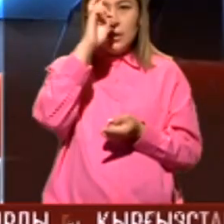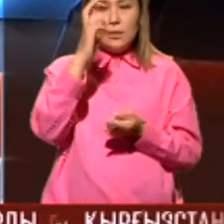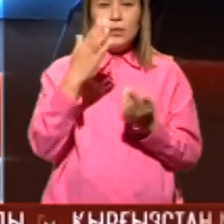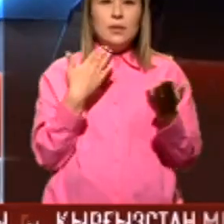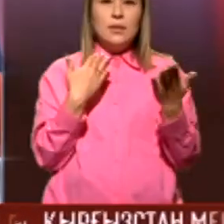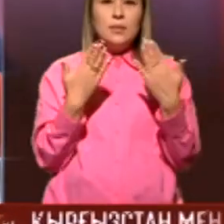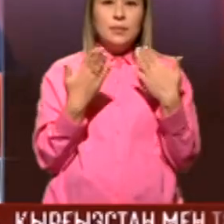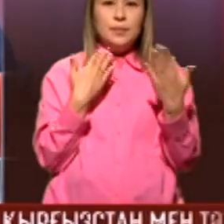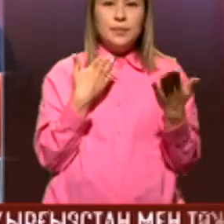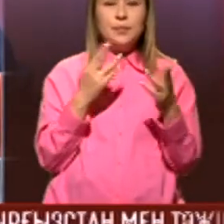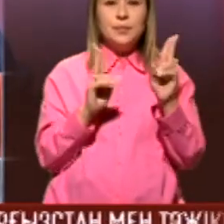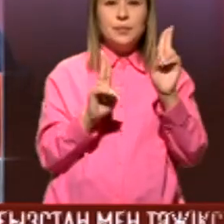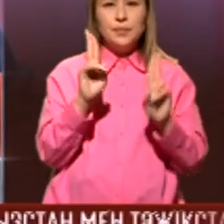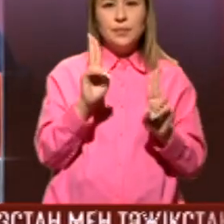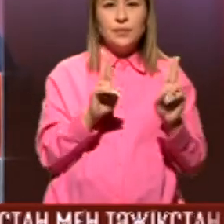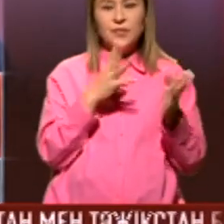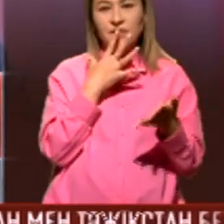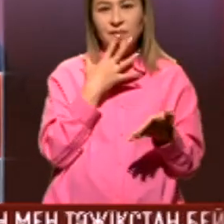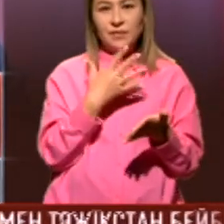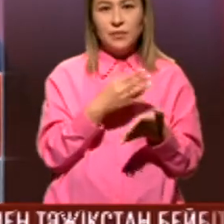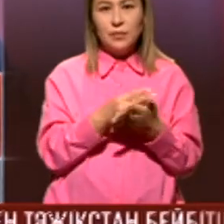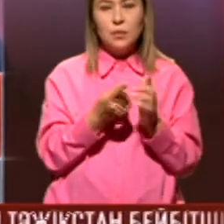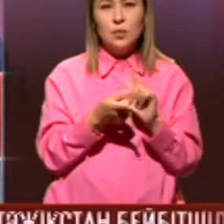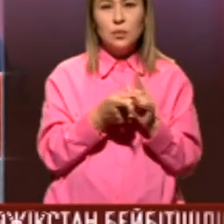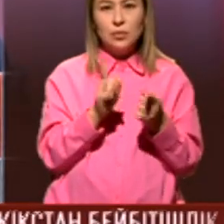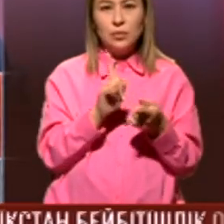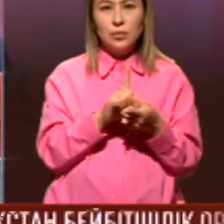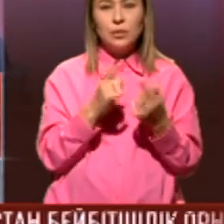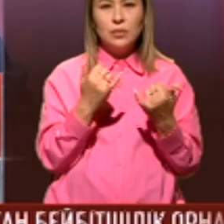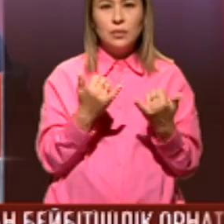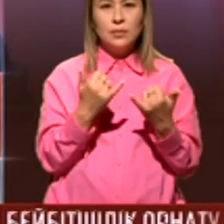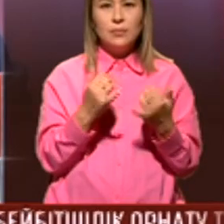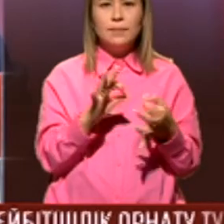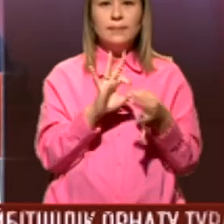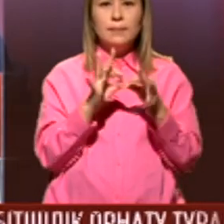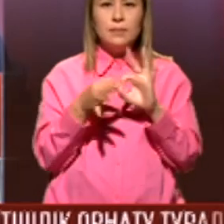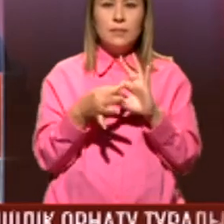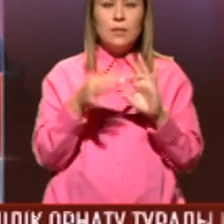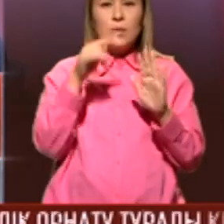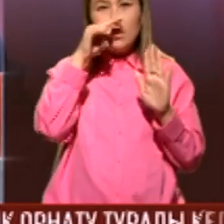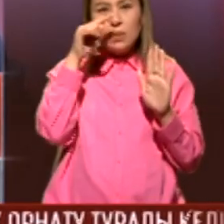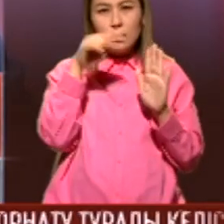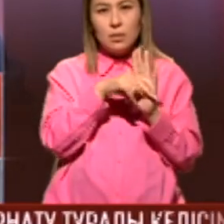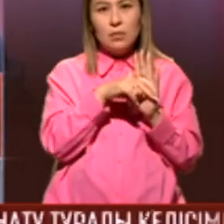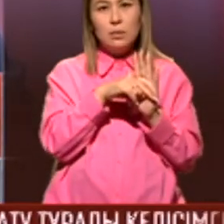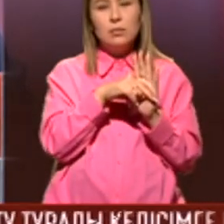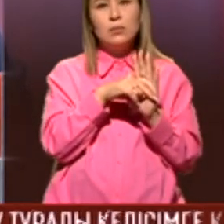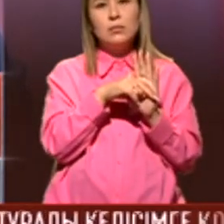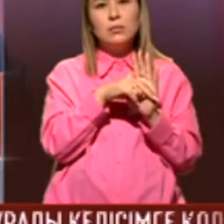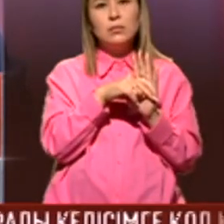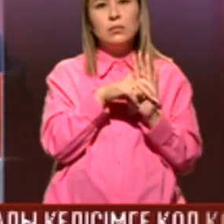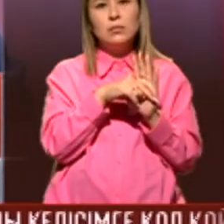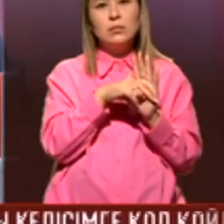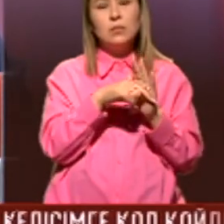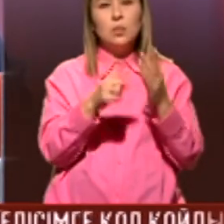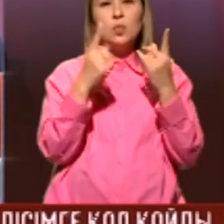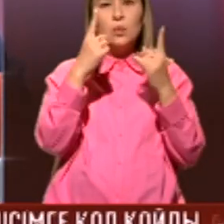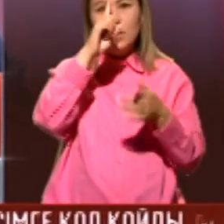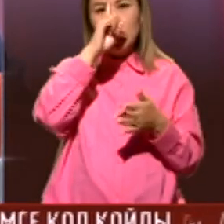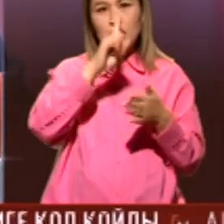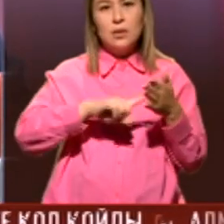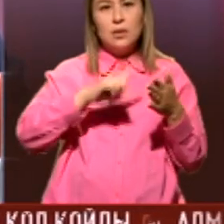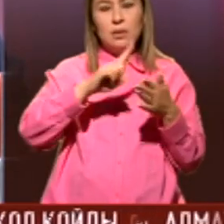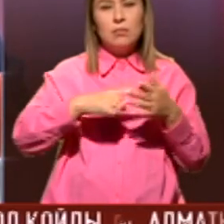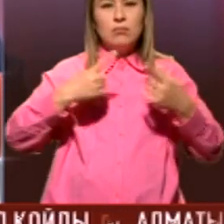қарым қатынастағы методтардың өзгеруі былайша айтқанда әлемнің қазіргі сипатында терең жаһандық сенім дағдарысы